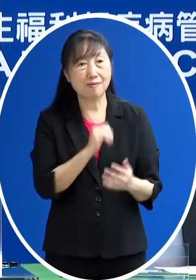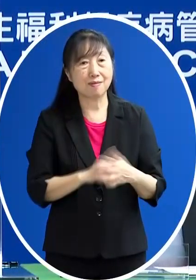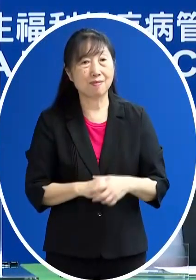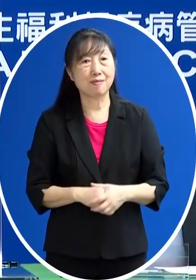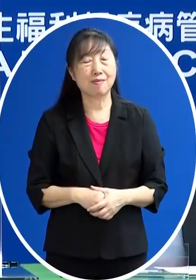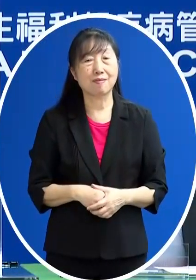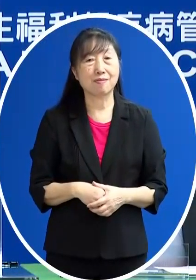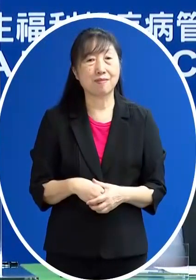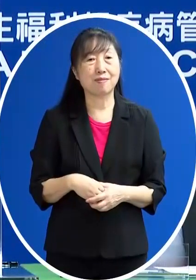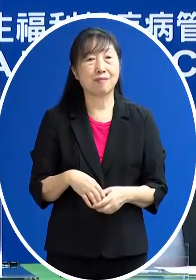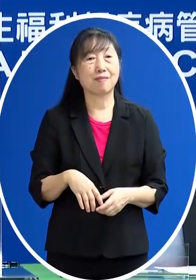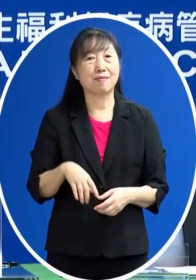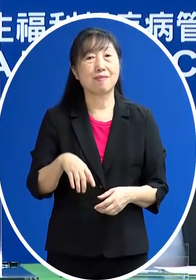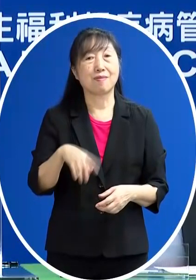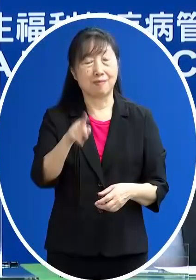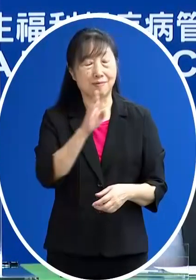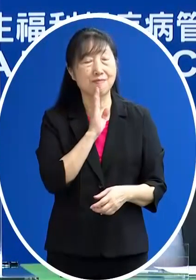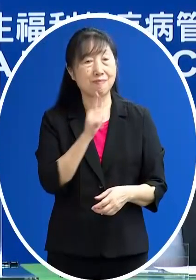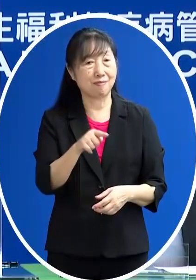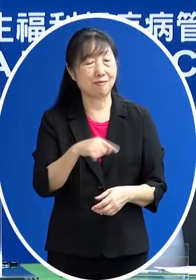16万间防疫旅馆的准备。